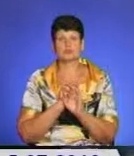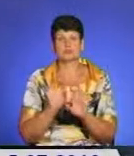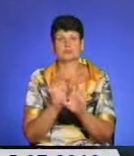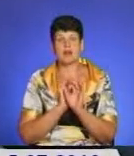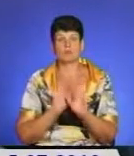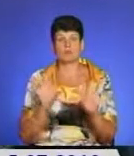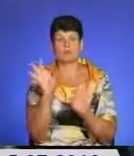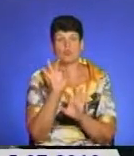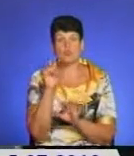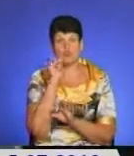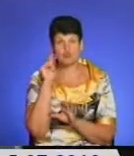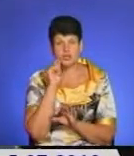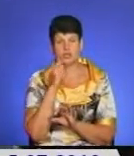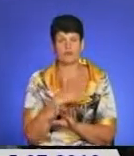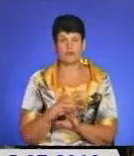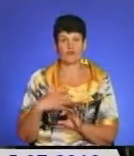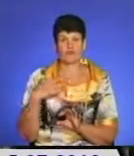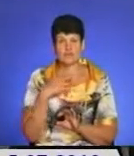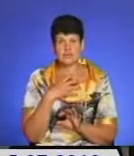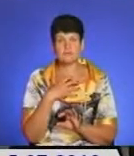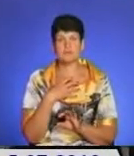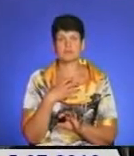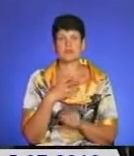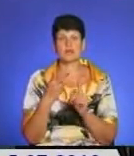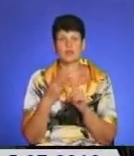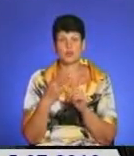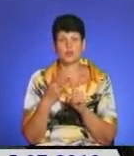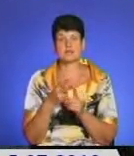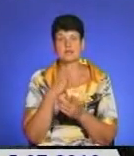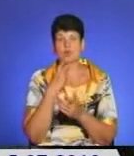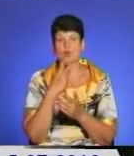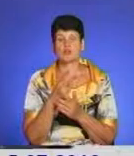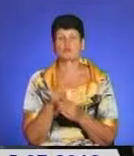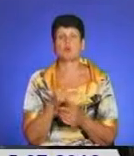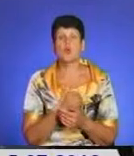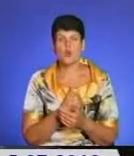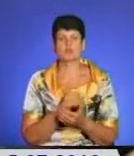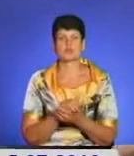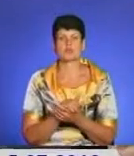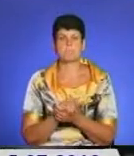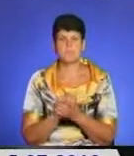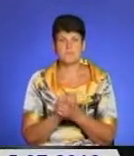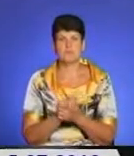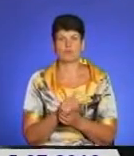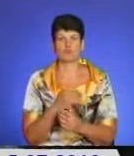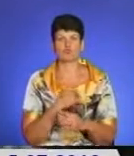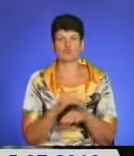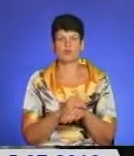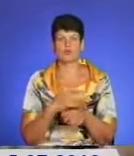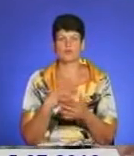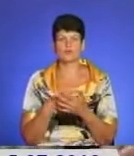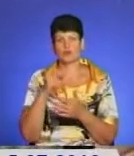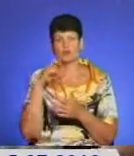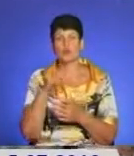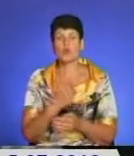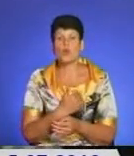Україну, а це для нас найбільшим є здобутком. І друге, це показували, що вони хочуть миру і хочуть добра своїй країні, і що